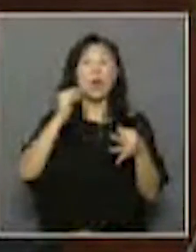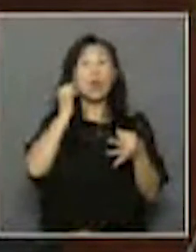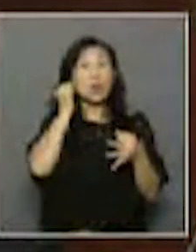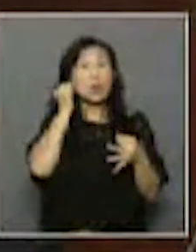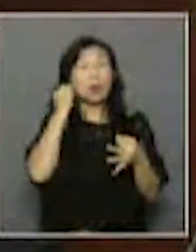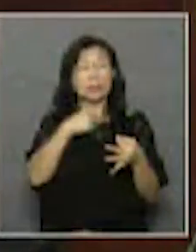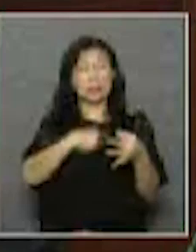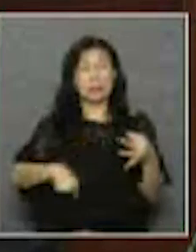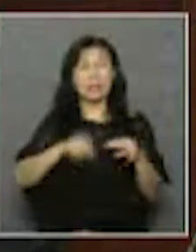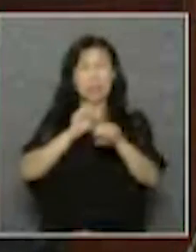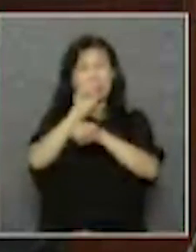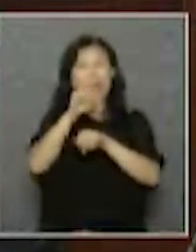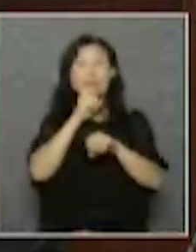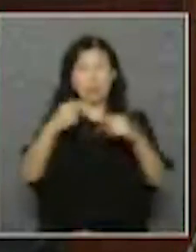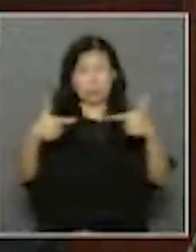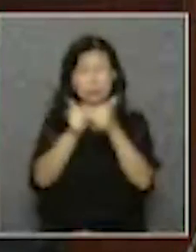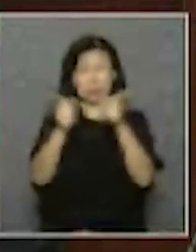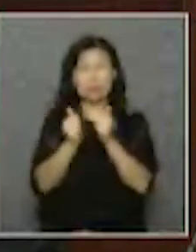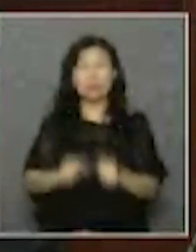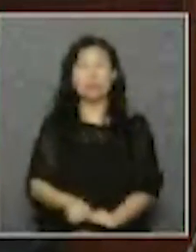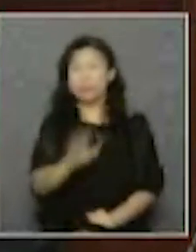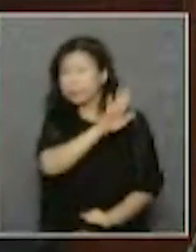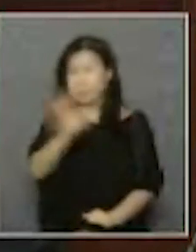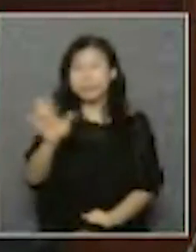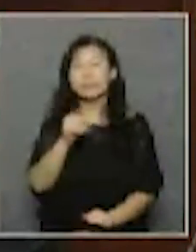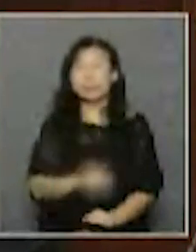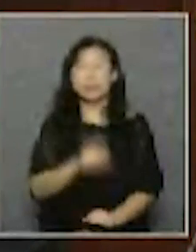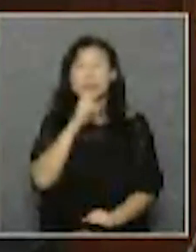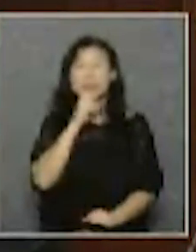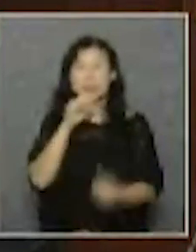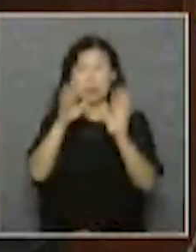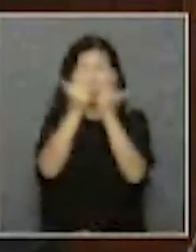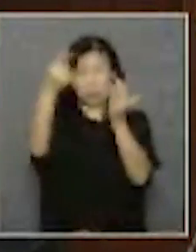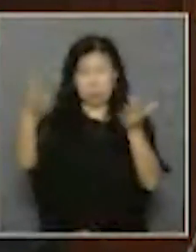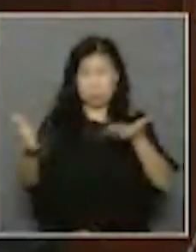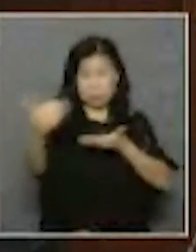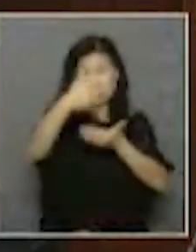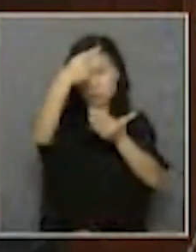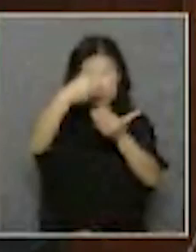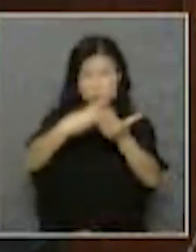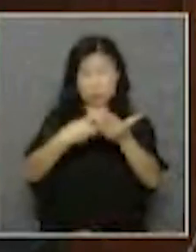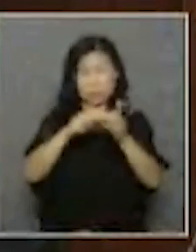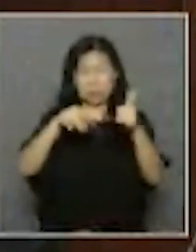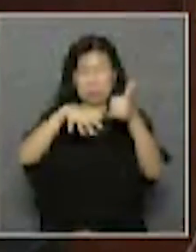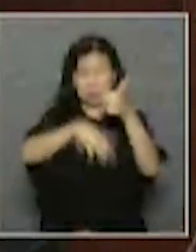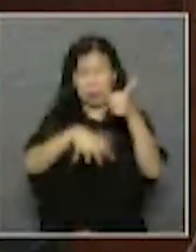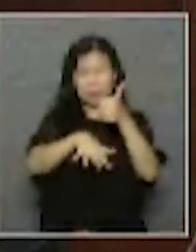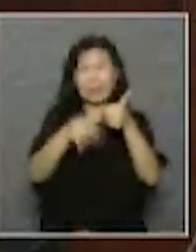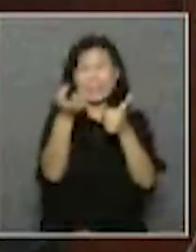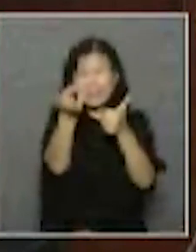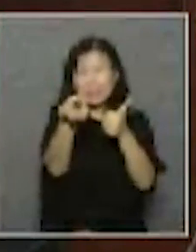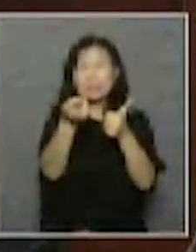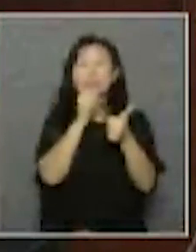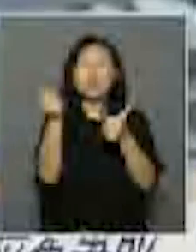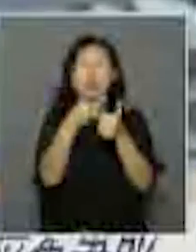嘅，係不應該就嗰個總目底下嘅嗰啲分目、嗰啲分項嘅細節嚟到